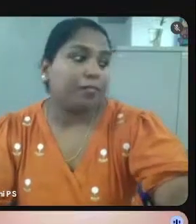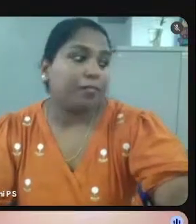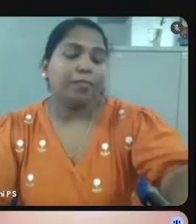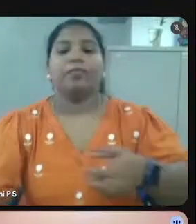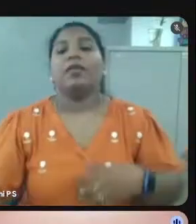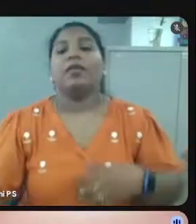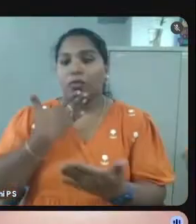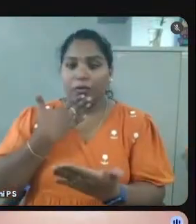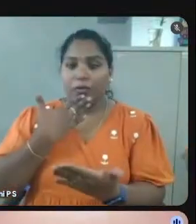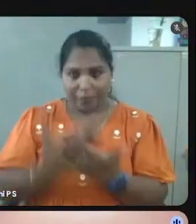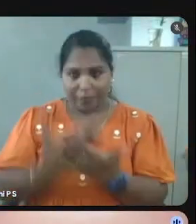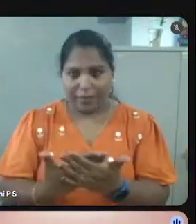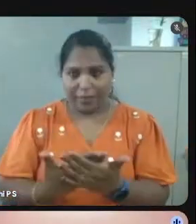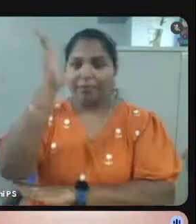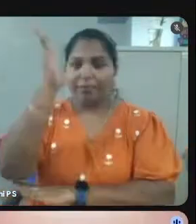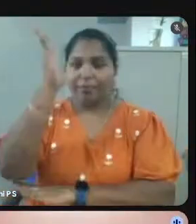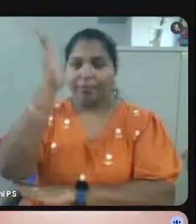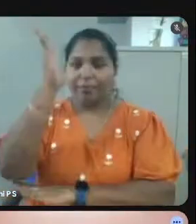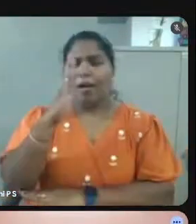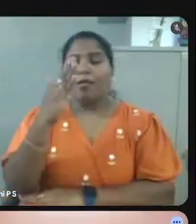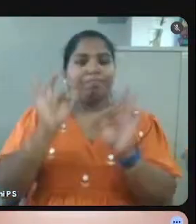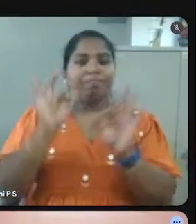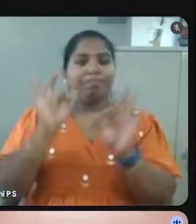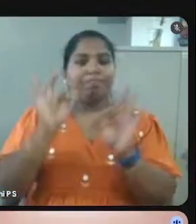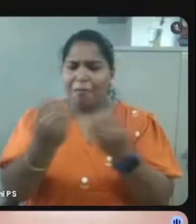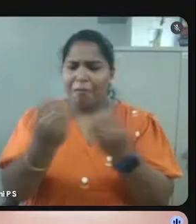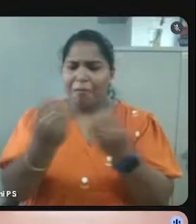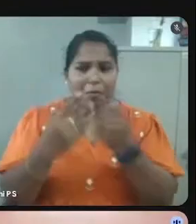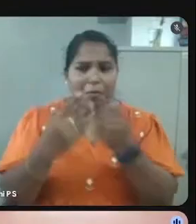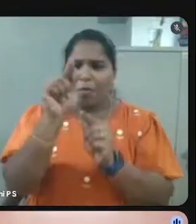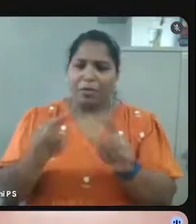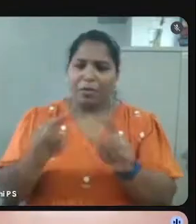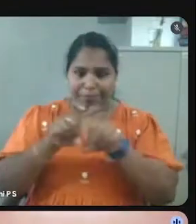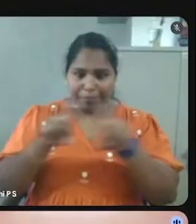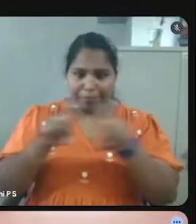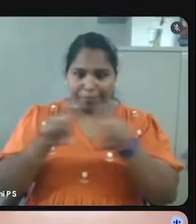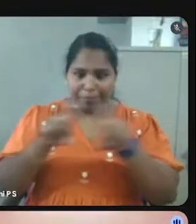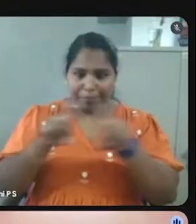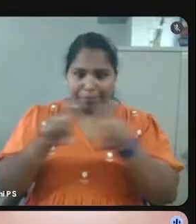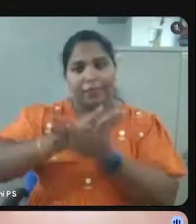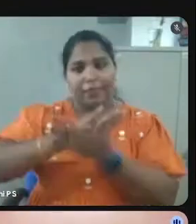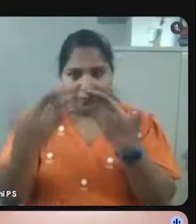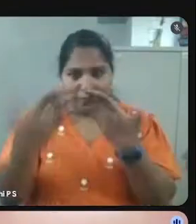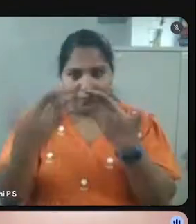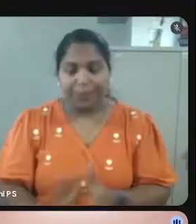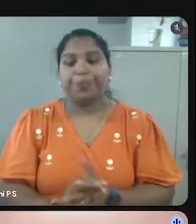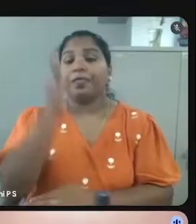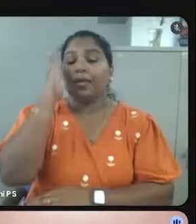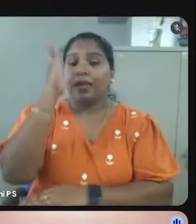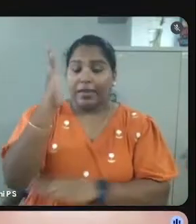താങ്ക് യു സർ. സെഷൻ വളരെ ഇൻഫോർമേറ്റീവ് ആയിരുന്നു. പ്രസന്റേഷൻ ഇവിടെ അവസാനിച്ചിരിക്കുകയാണ്. നമുക്ക് ഈ പ്രസന്റേഷനിൽ